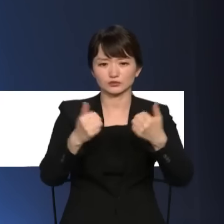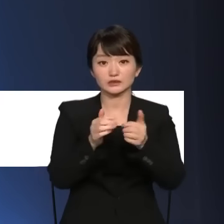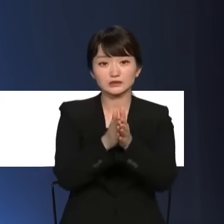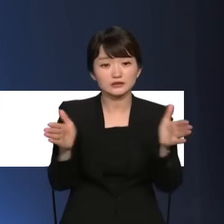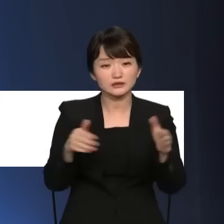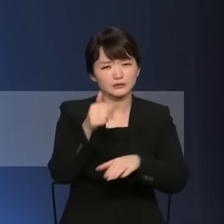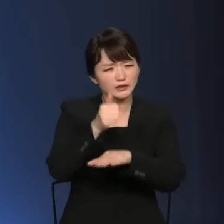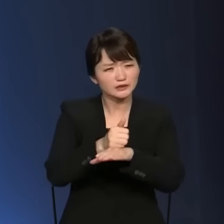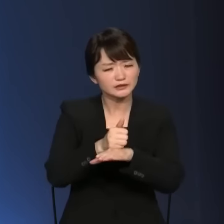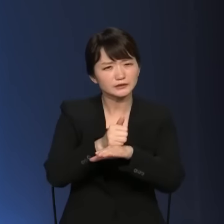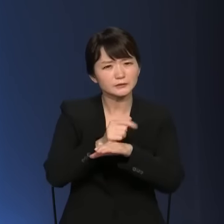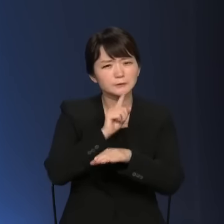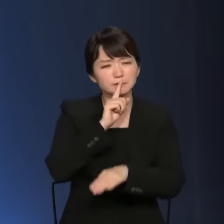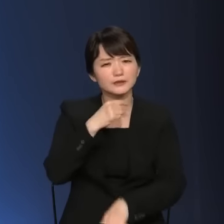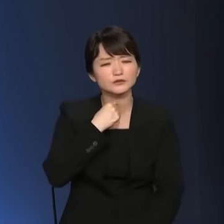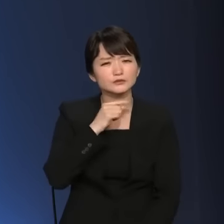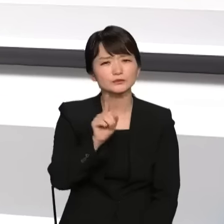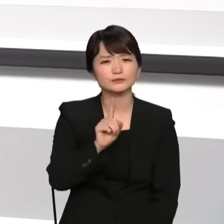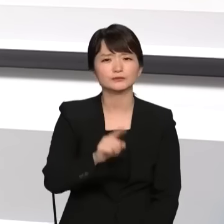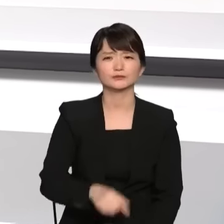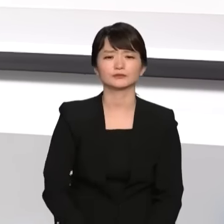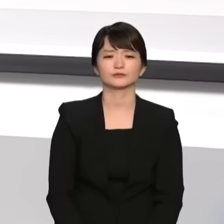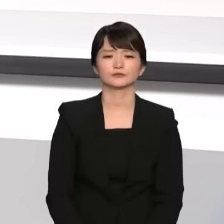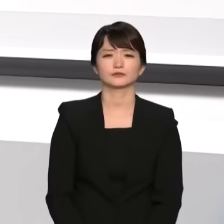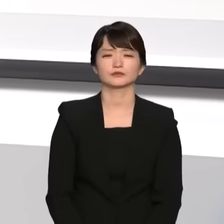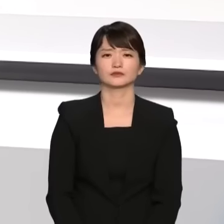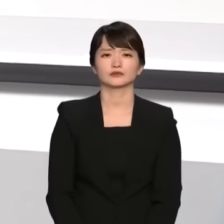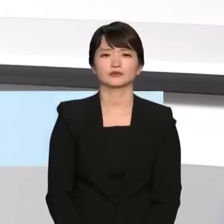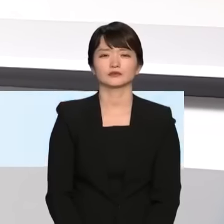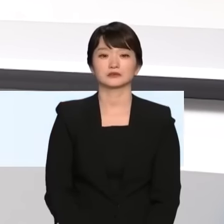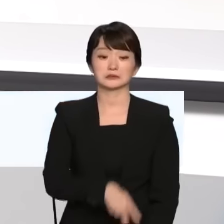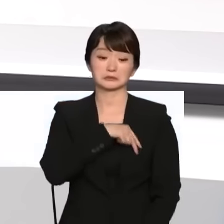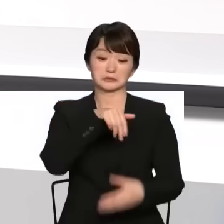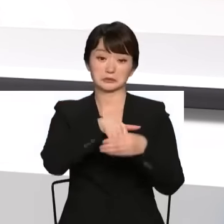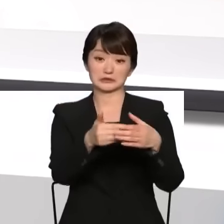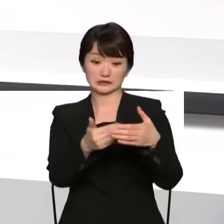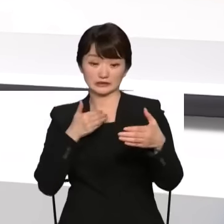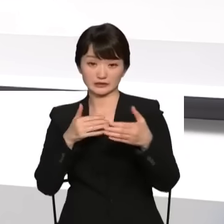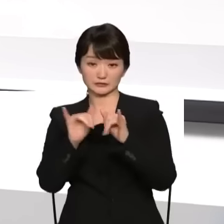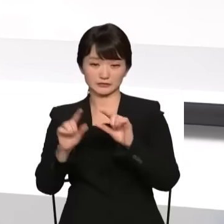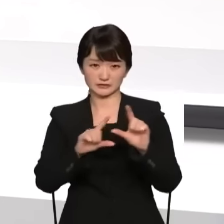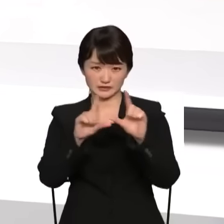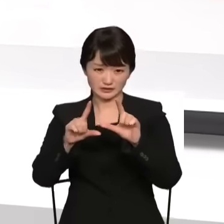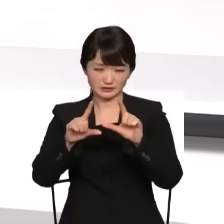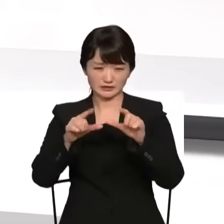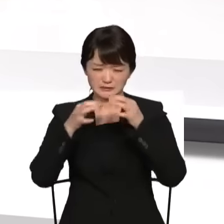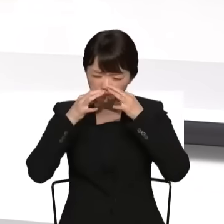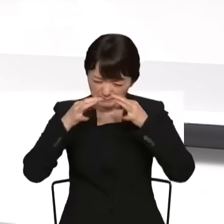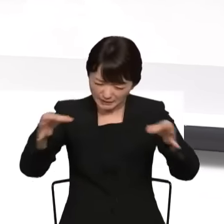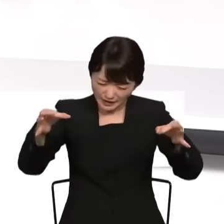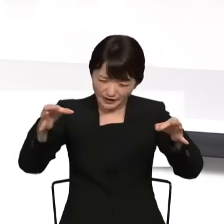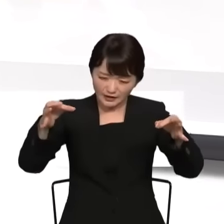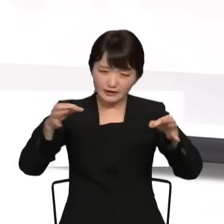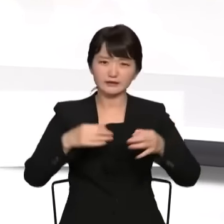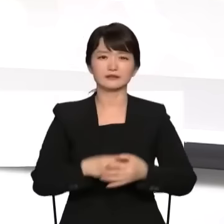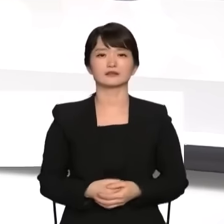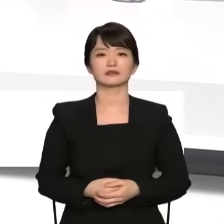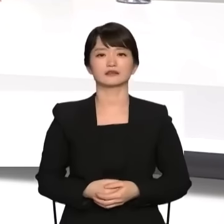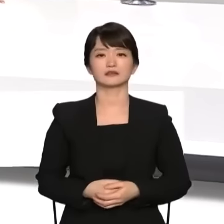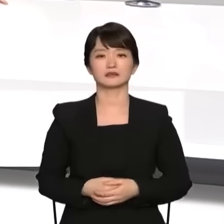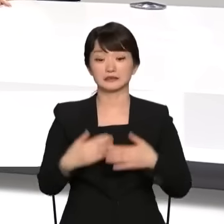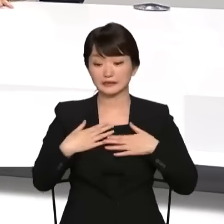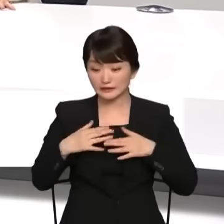싶은 말씀이 있으시면 하셔도 됩니다네 항상 총선전 민생을 외치며음 약자의